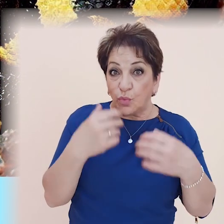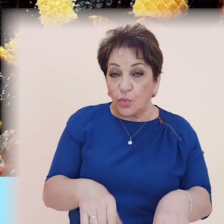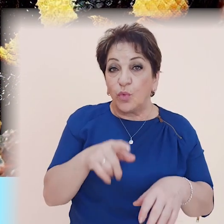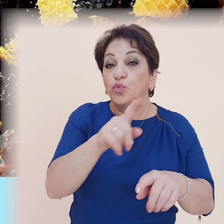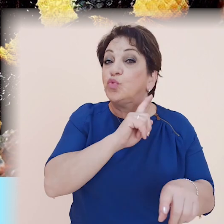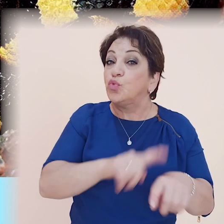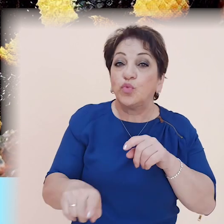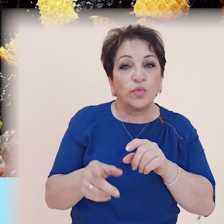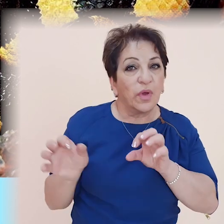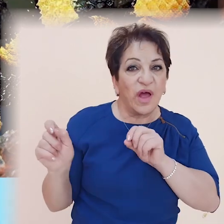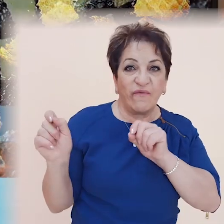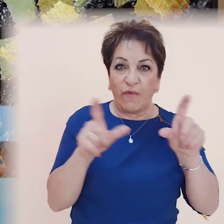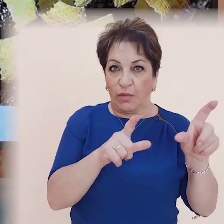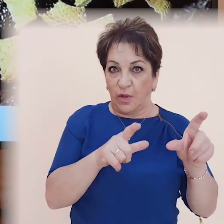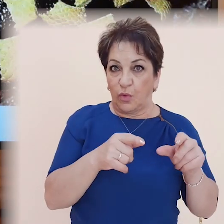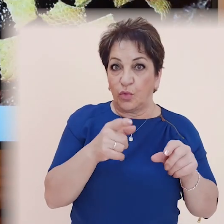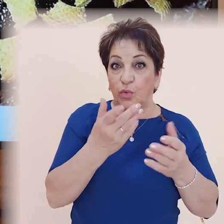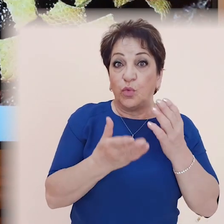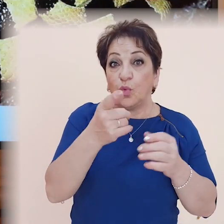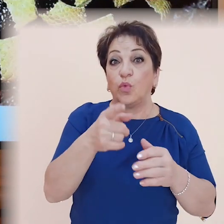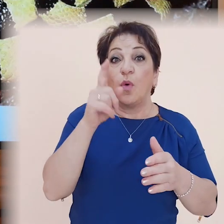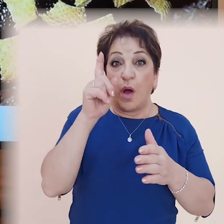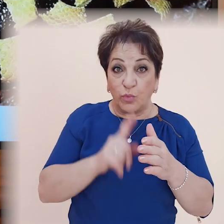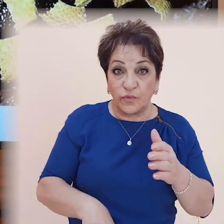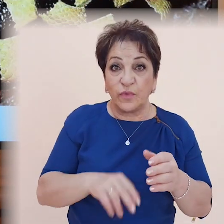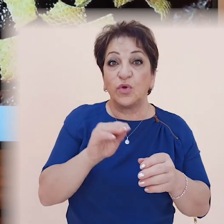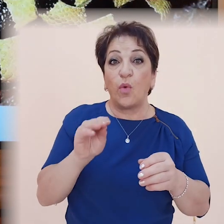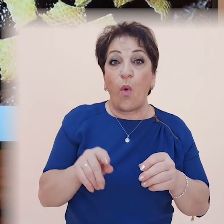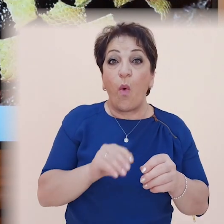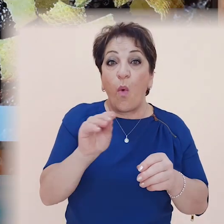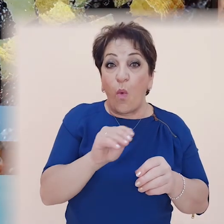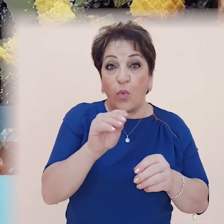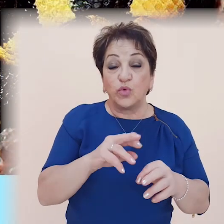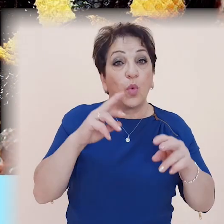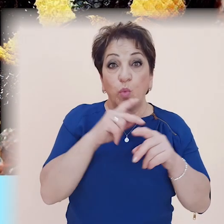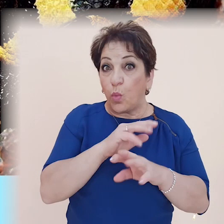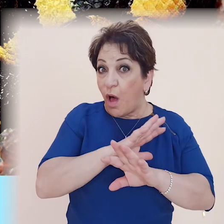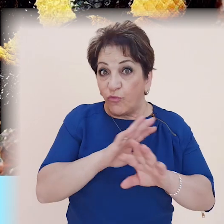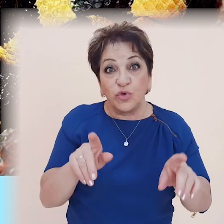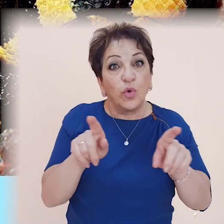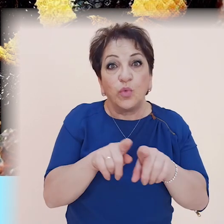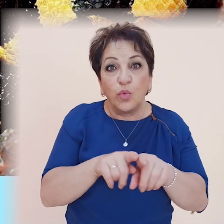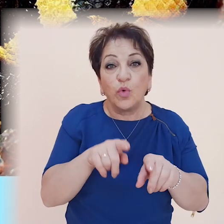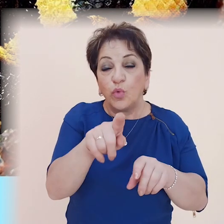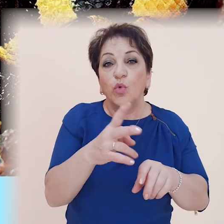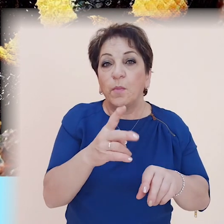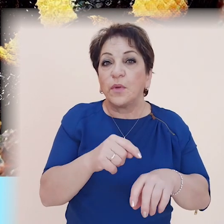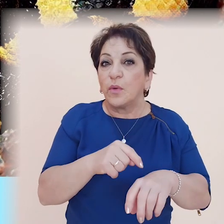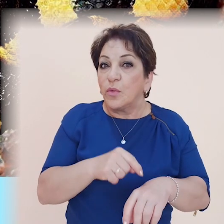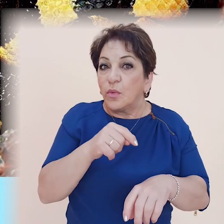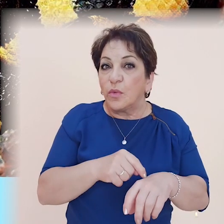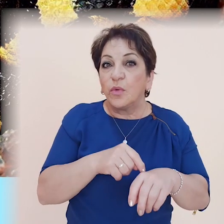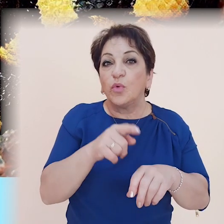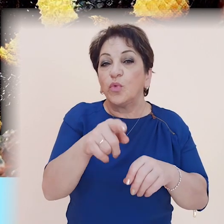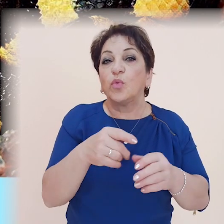տեղապոխեք հիվանդանոց, նույնիսկ եթե համոզված եք, որ խայթող ոցը թունավոր չէ։ Անրաժեշտ է խայթված մասից վեր